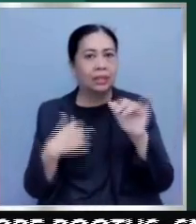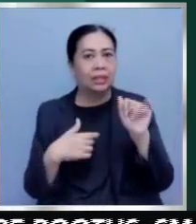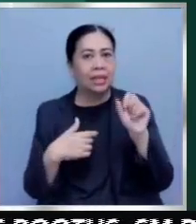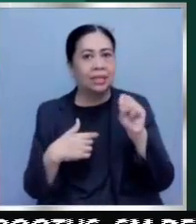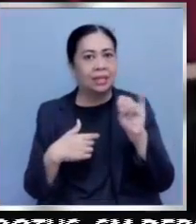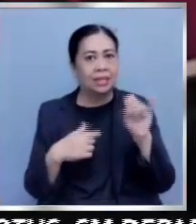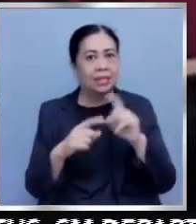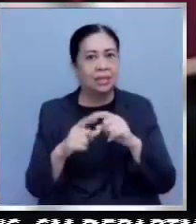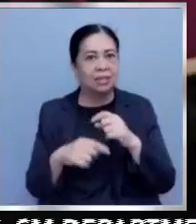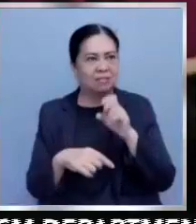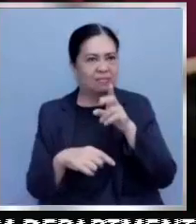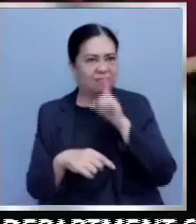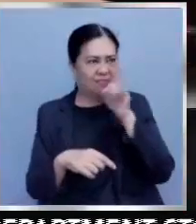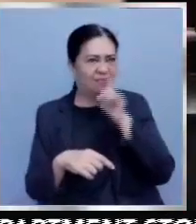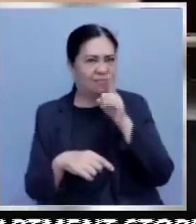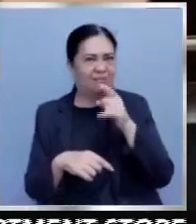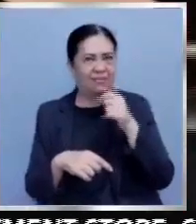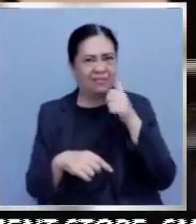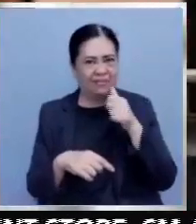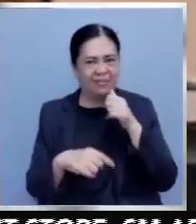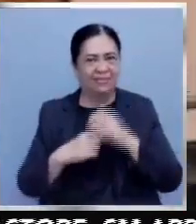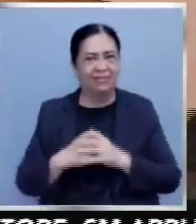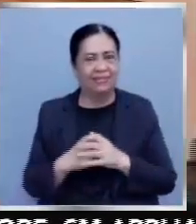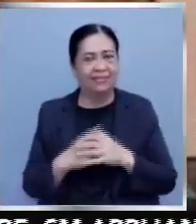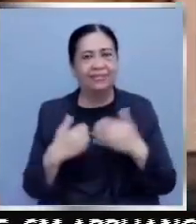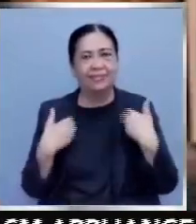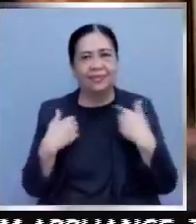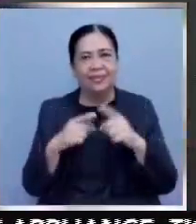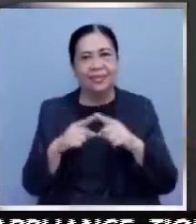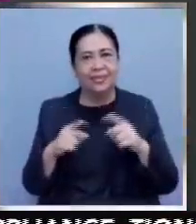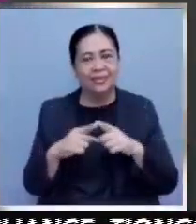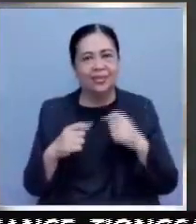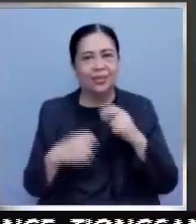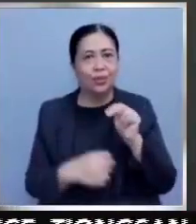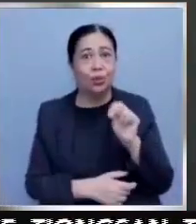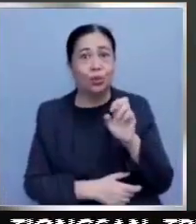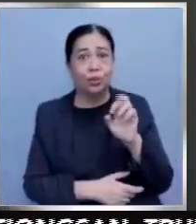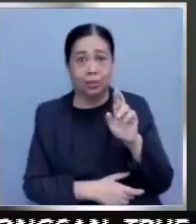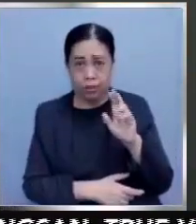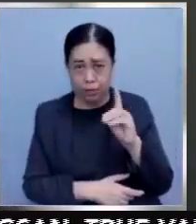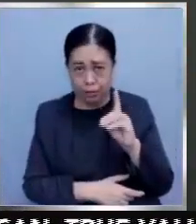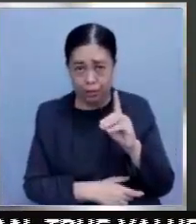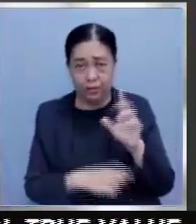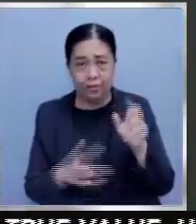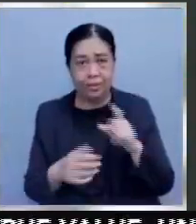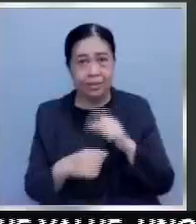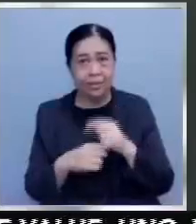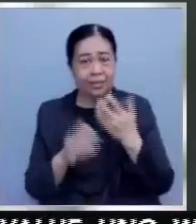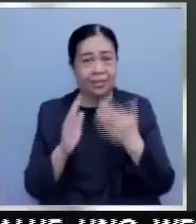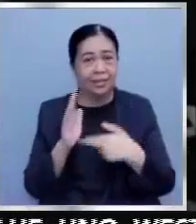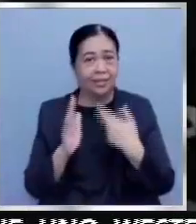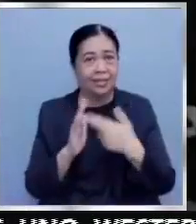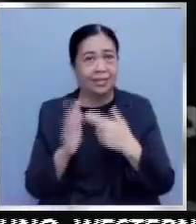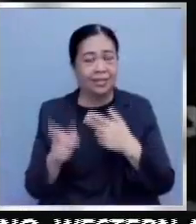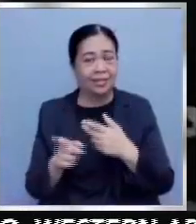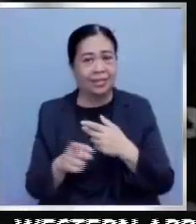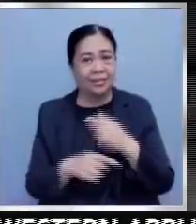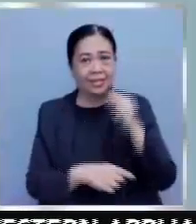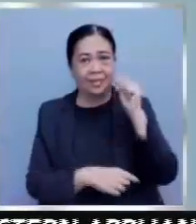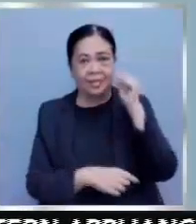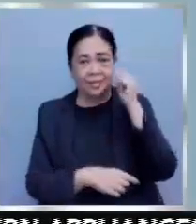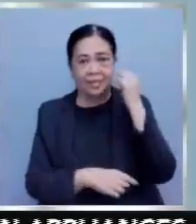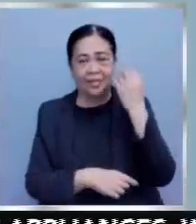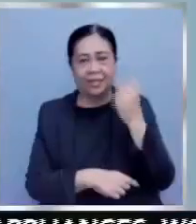mean girl. Siyempre, hindi mawawala ang nerd sa barkada. Na role naman ni Sparkada Honk na si Anjay Anson as